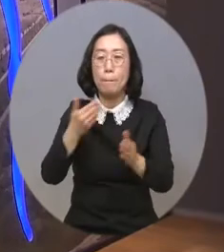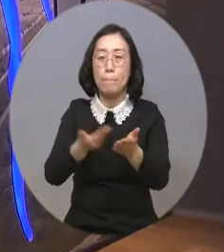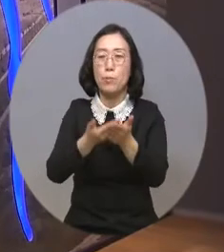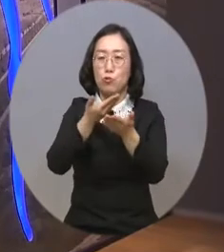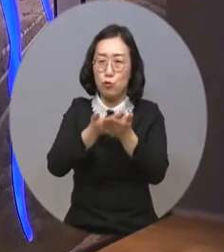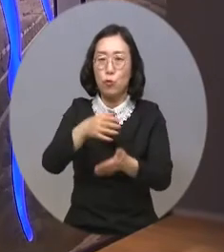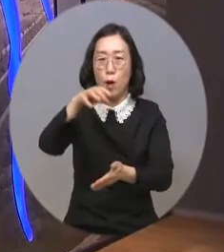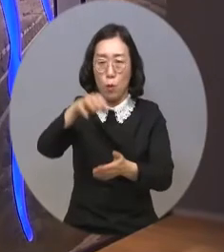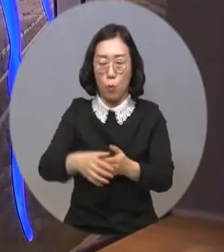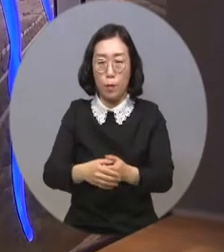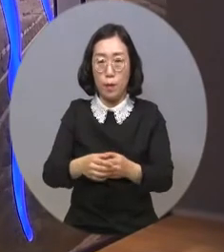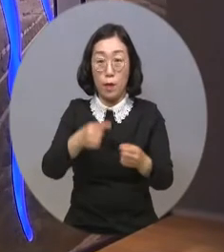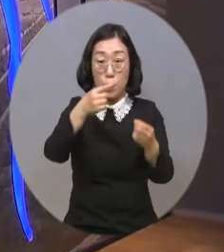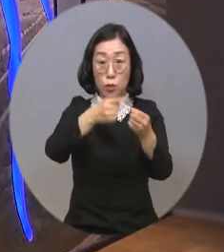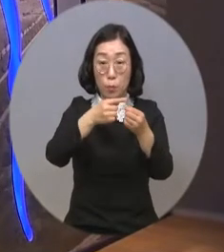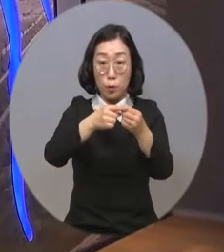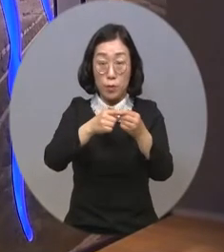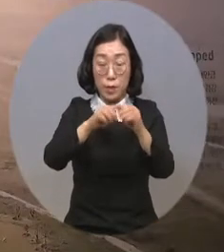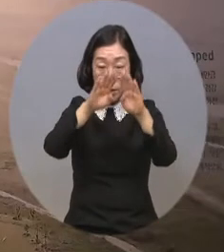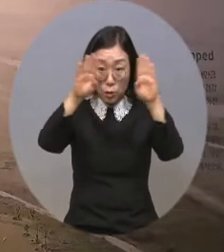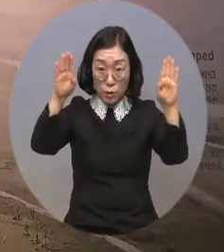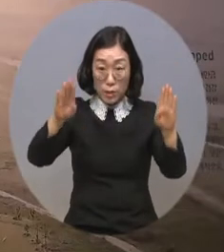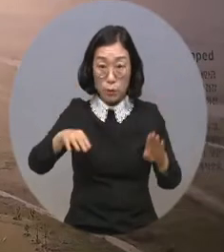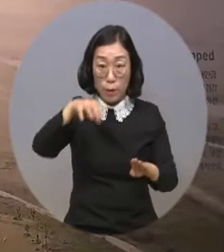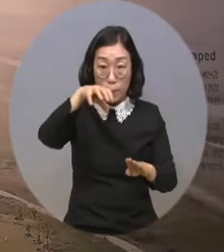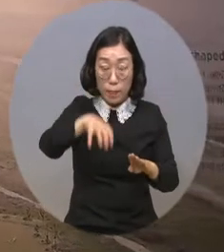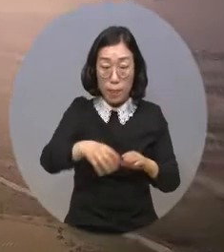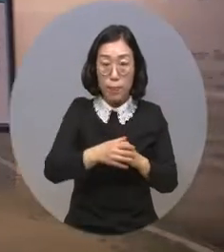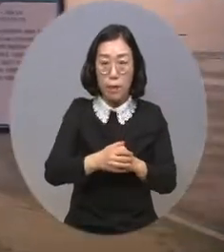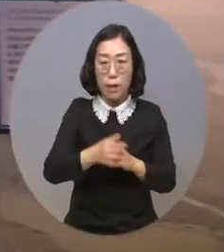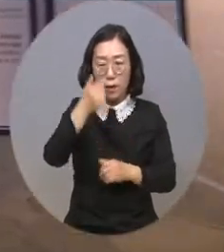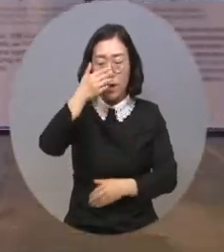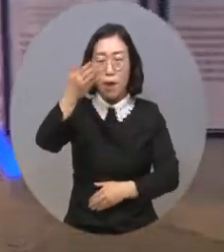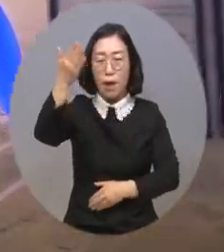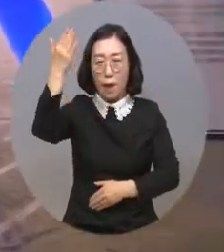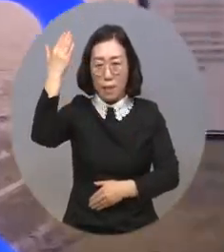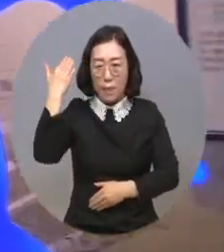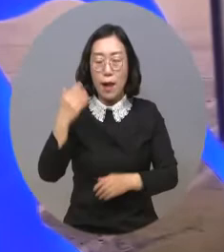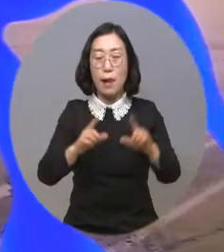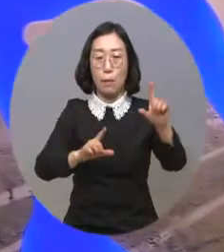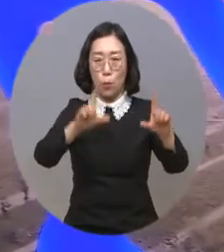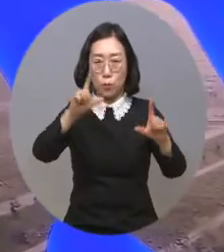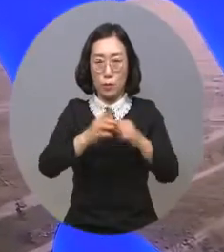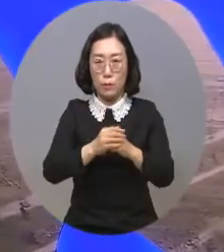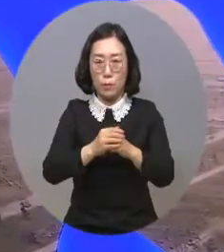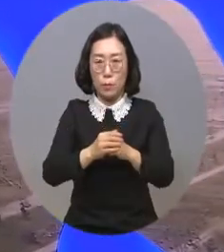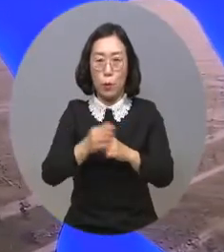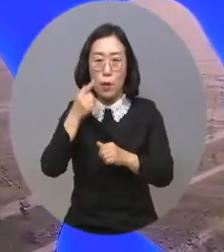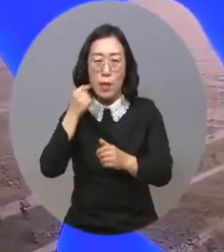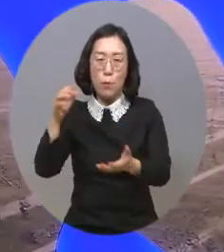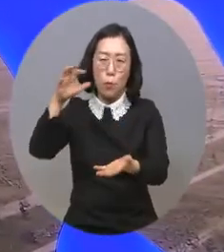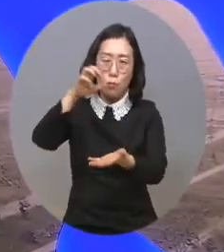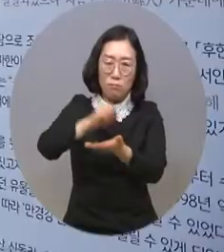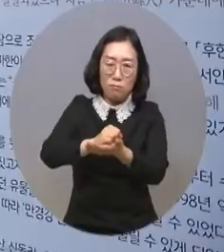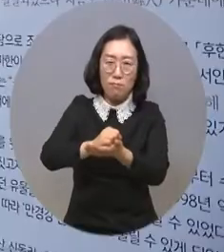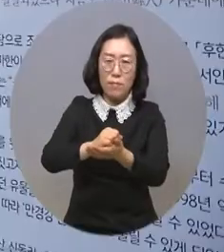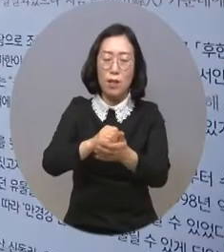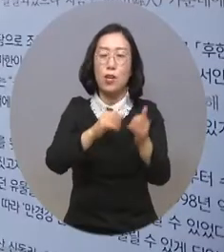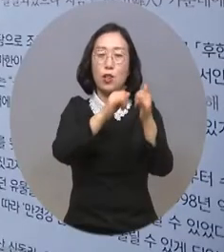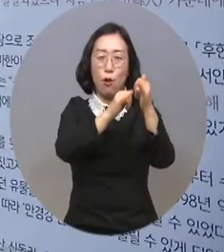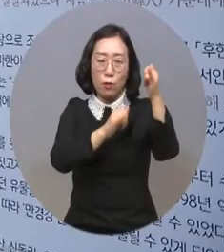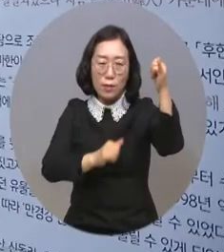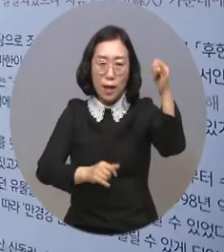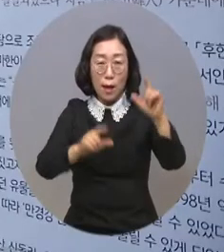제 1전시관 인 만경강 의식 안에서 는 고대 만경강 의 현 적부터 일제 강점기의 수탈에 아픈 역사를 다루고